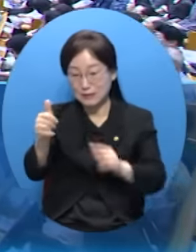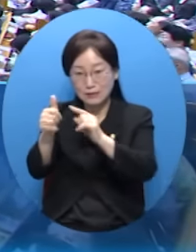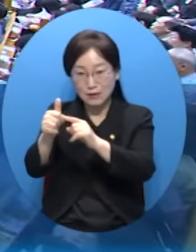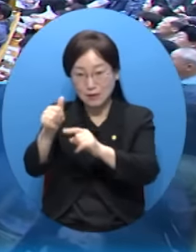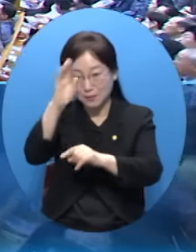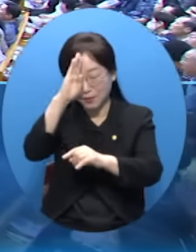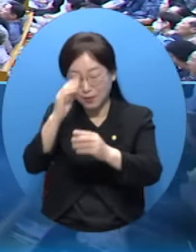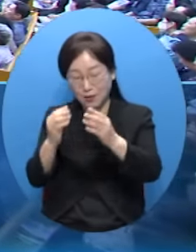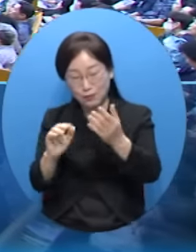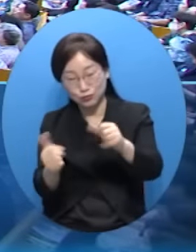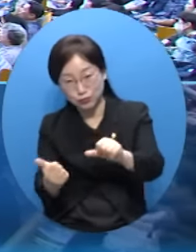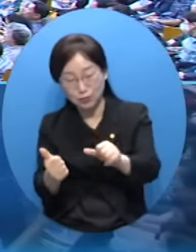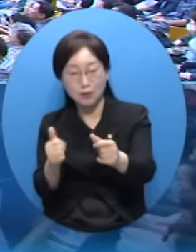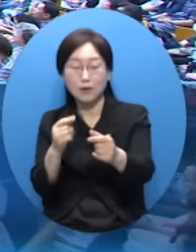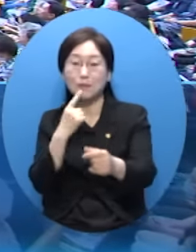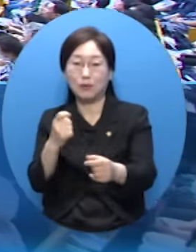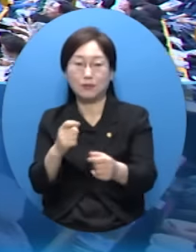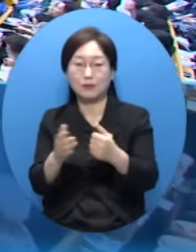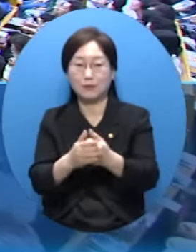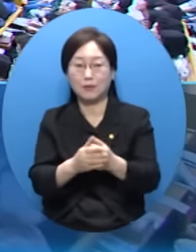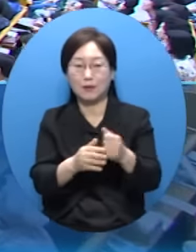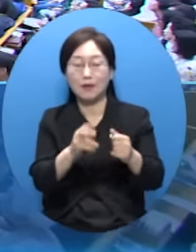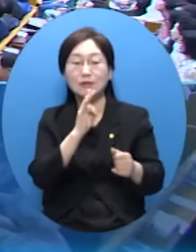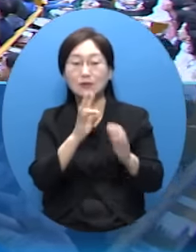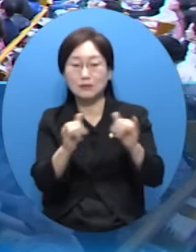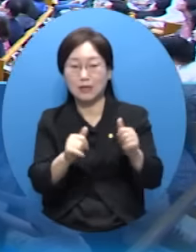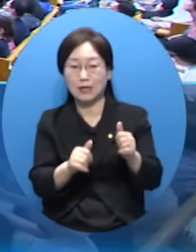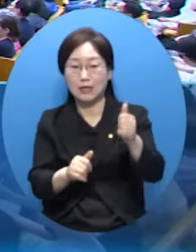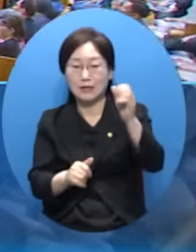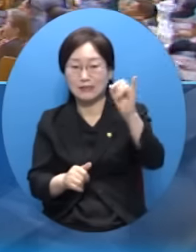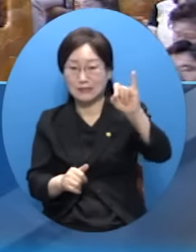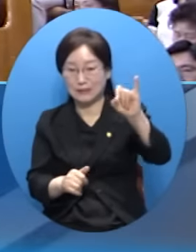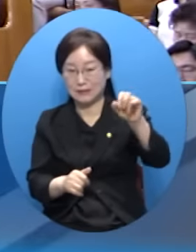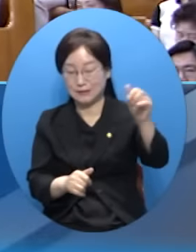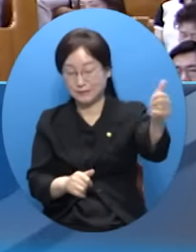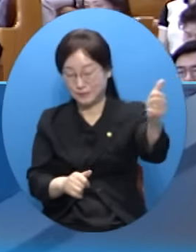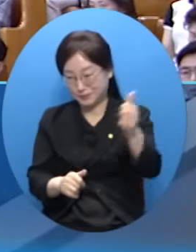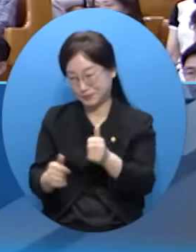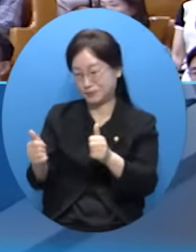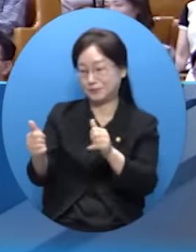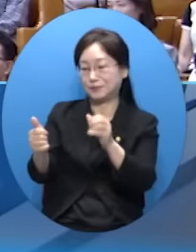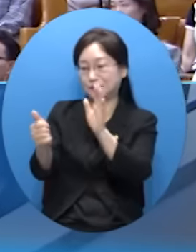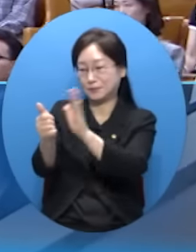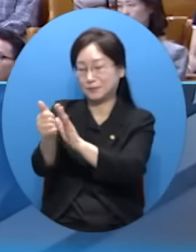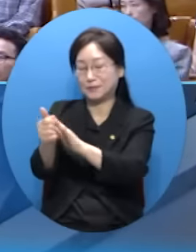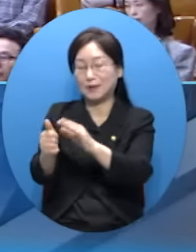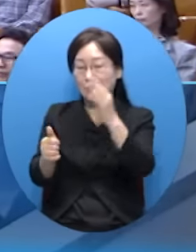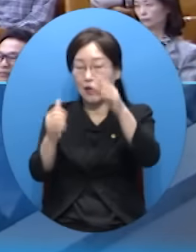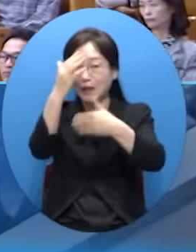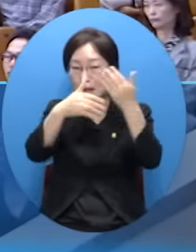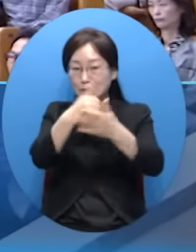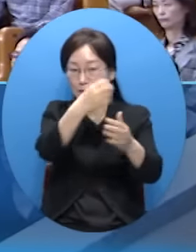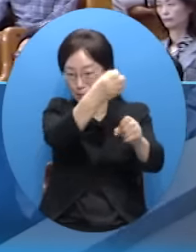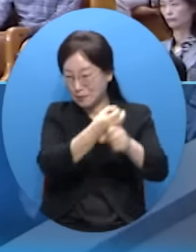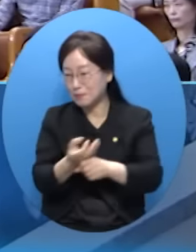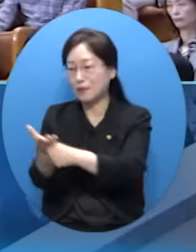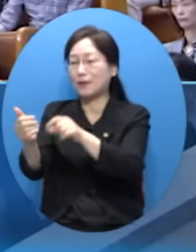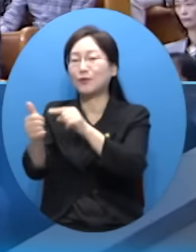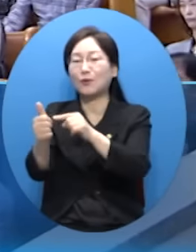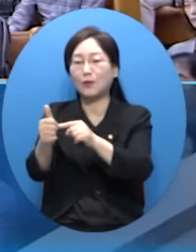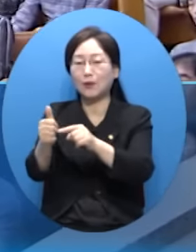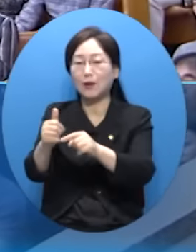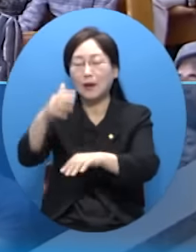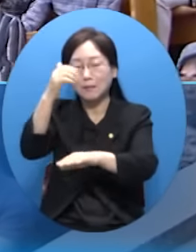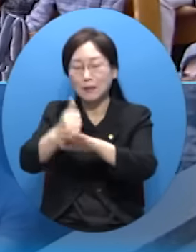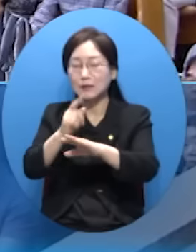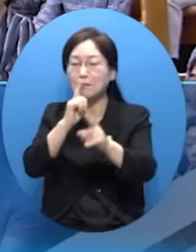죽게 되니 아모스 아들 선지자 이사야가 나아가 그에게 이르되 야훼께서 이같이 말씀하시기를 너는 내 집에 유언하라 내가 죽고